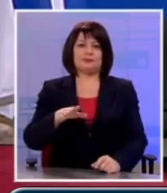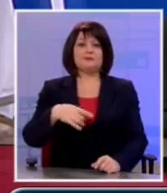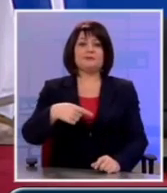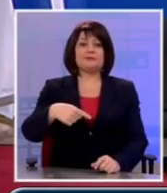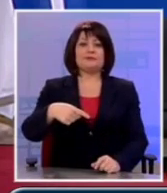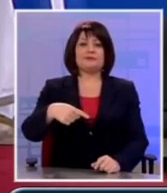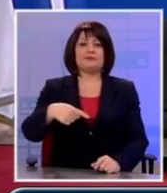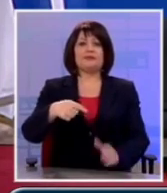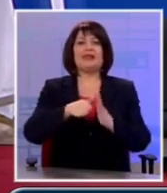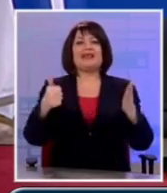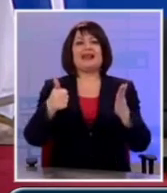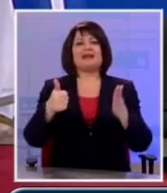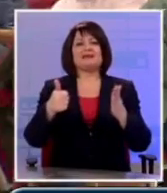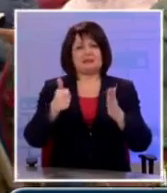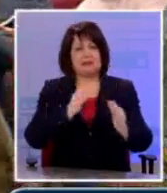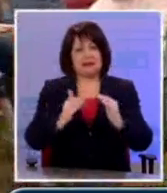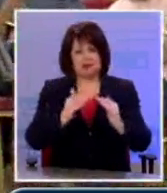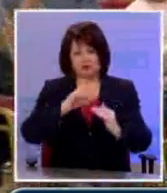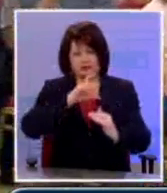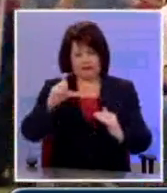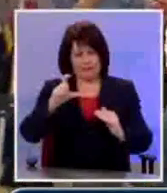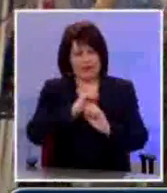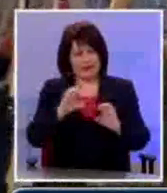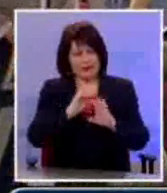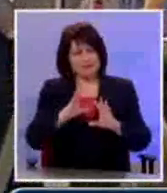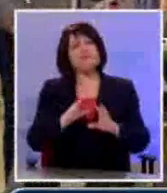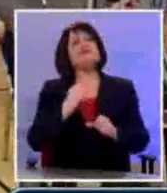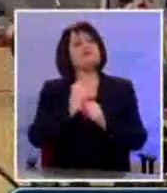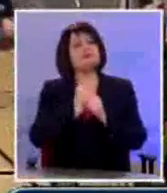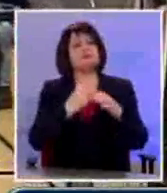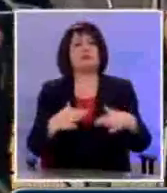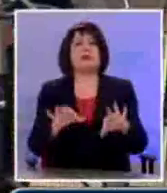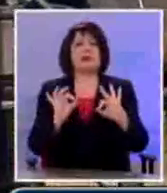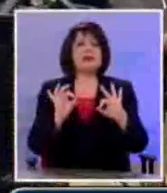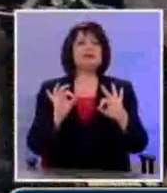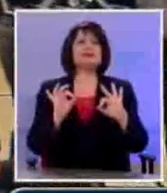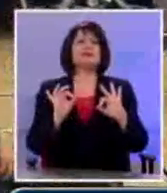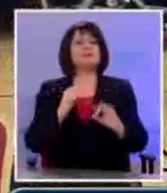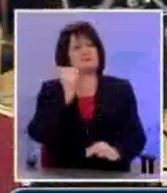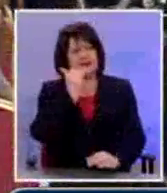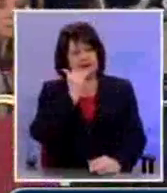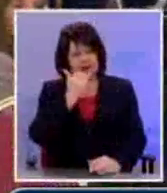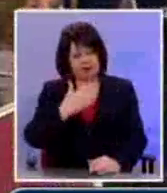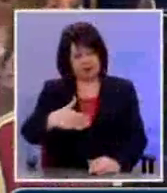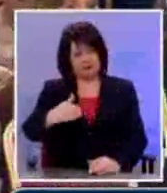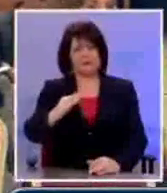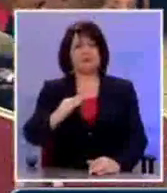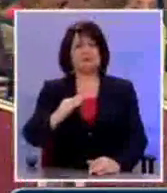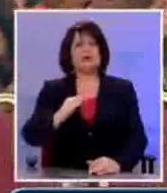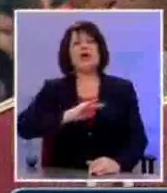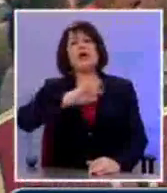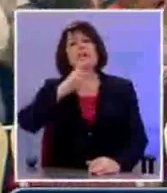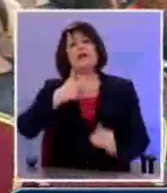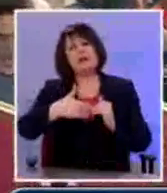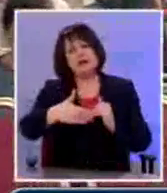ξεκινάει από τις 16 του μήνα και οι εργασίες της να ξεκινήσουν αμέσως σύμφωνα με ένα